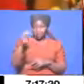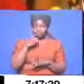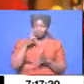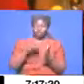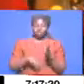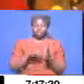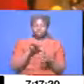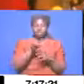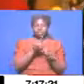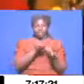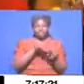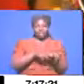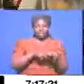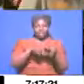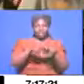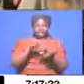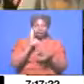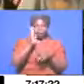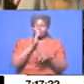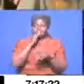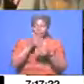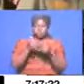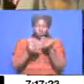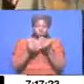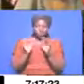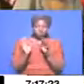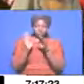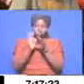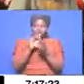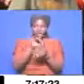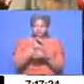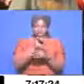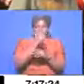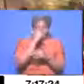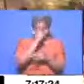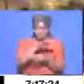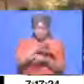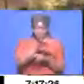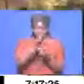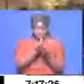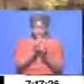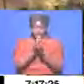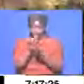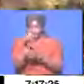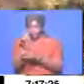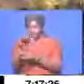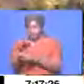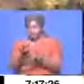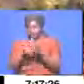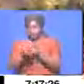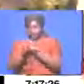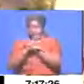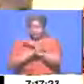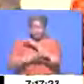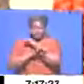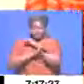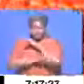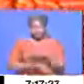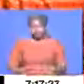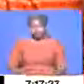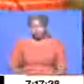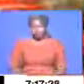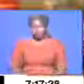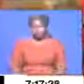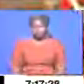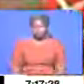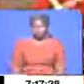wa Narok itajengwa ili kuunganisha mji huo na maeneo mengine ya nchi. Reli mpaka ifika Narok town iko